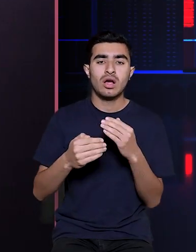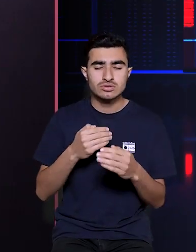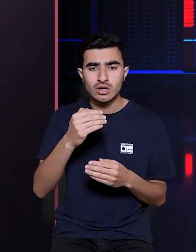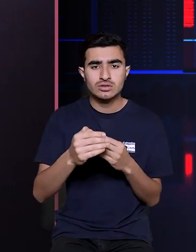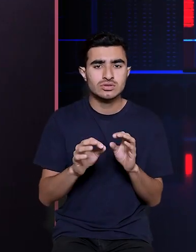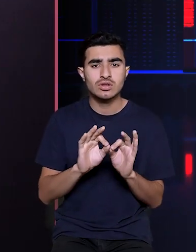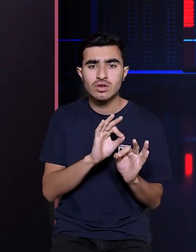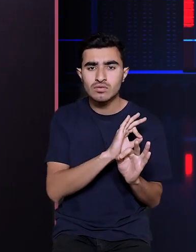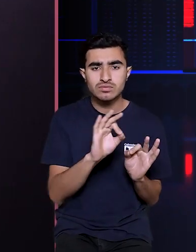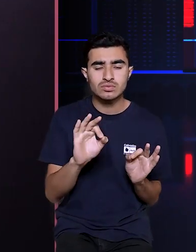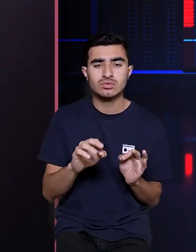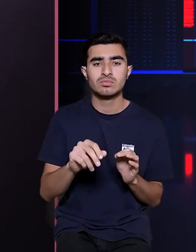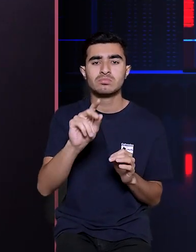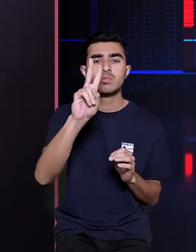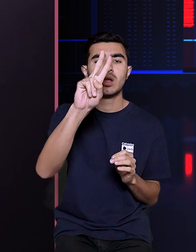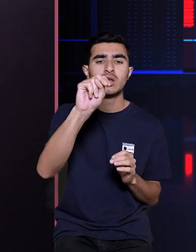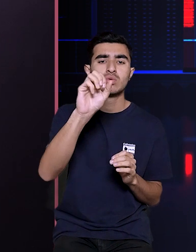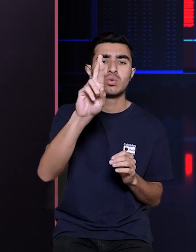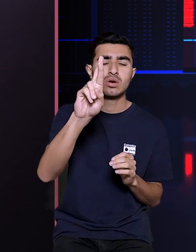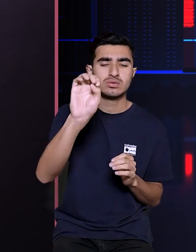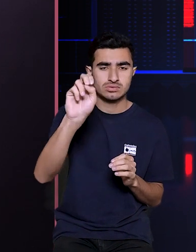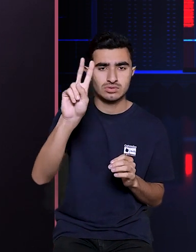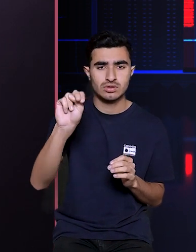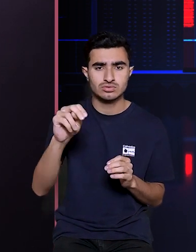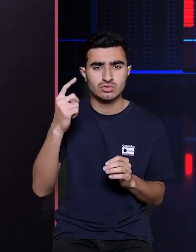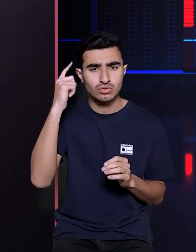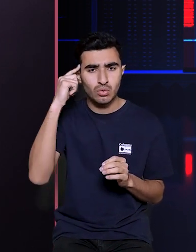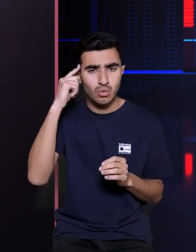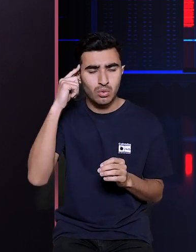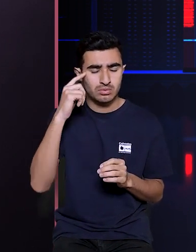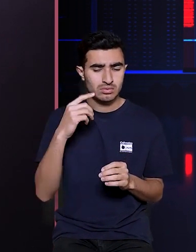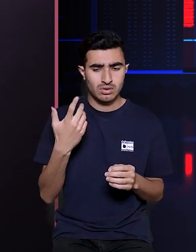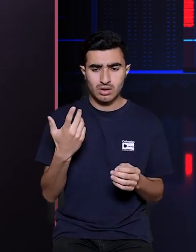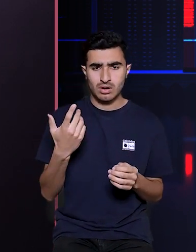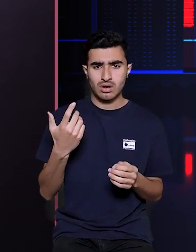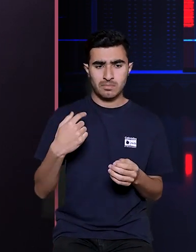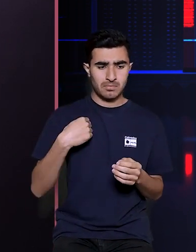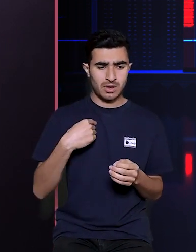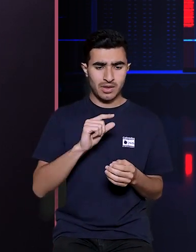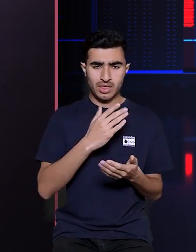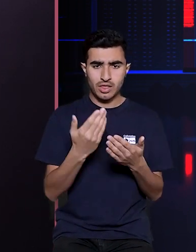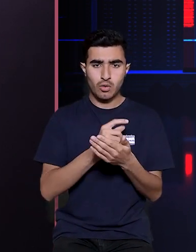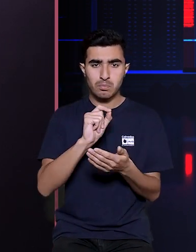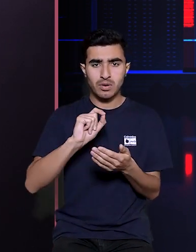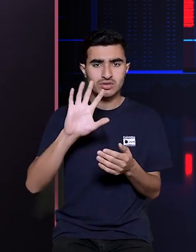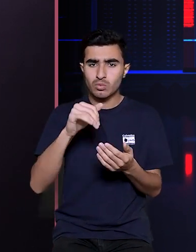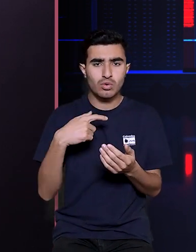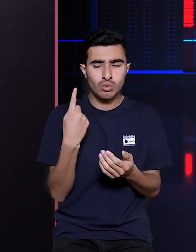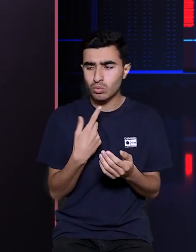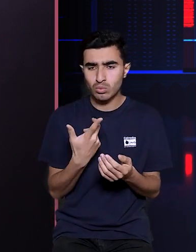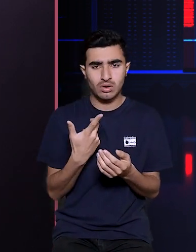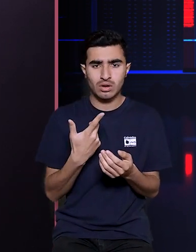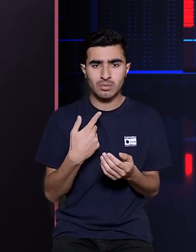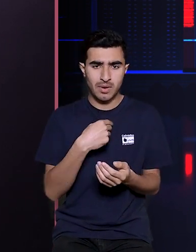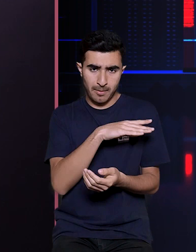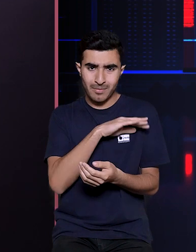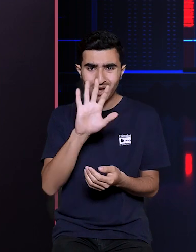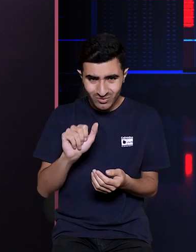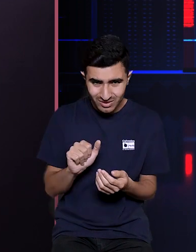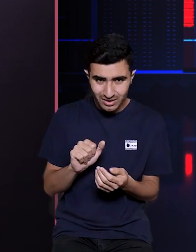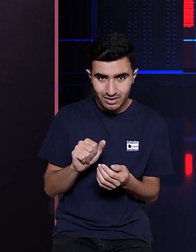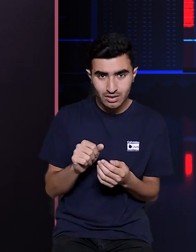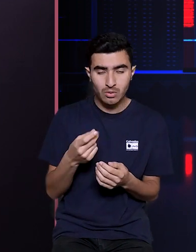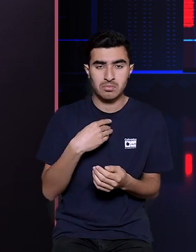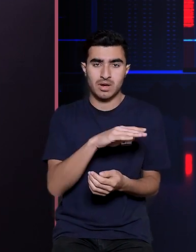जब बढ़ी तो नौरीन सोचने लगी कि ये नई पेंसिलें मेरा भाई लाया है। क्या मेरे भाई ने ये पेंसिलें चोरी की